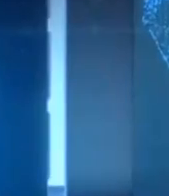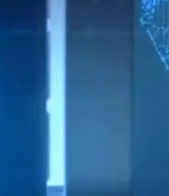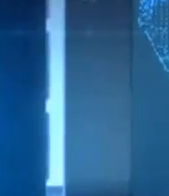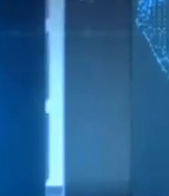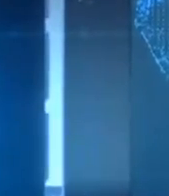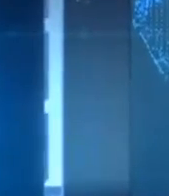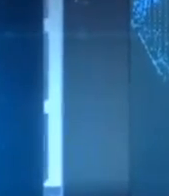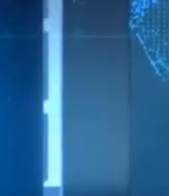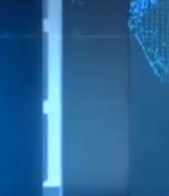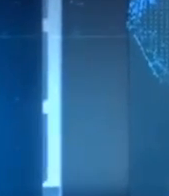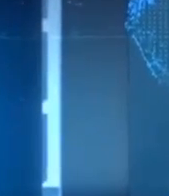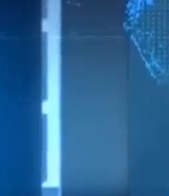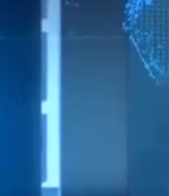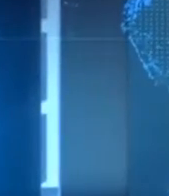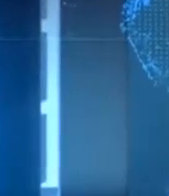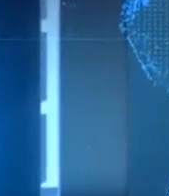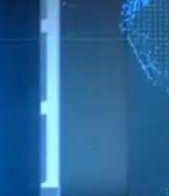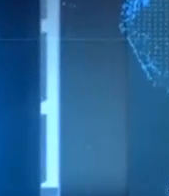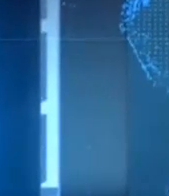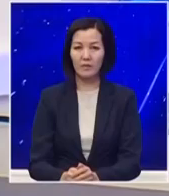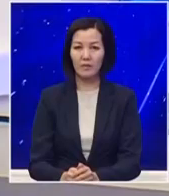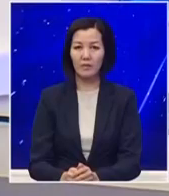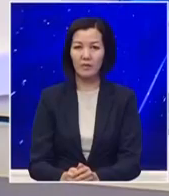телеарнасы, Талдықорған.